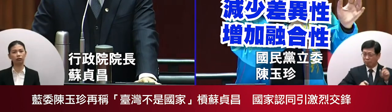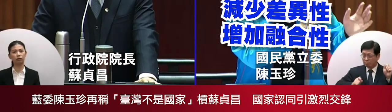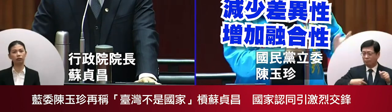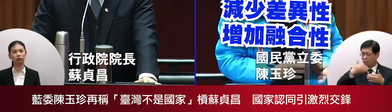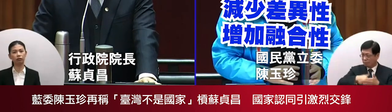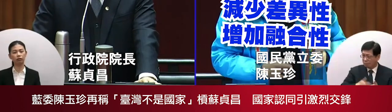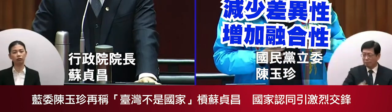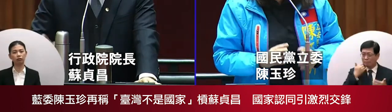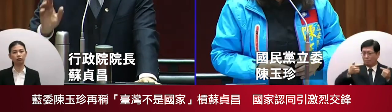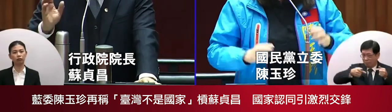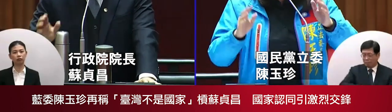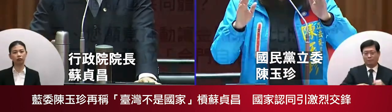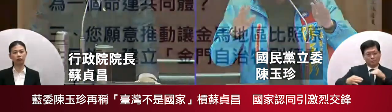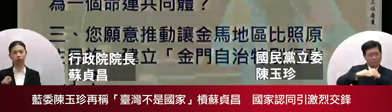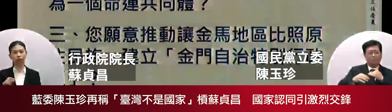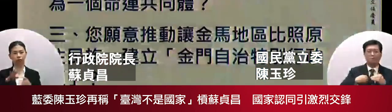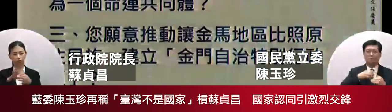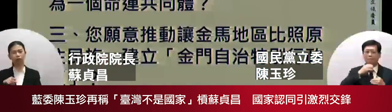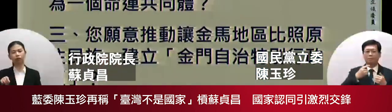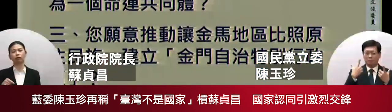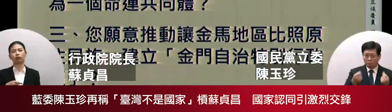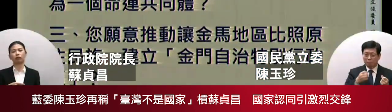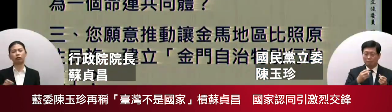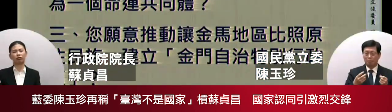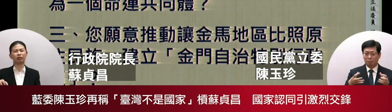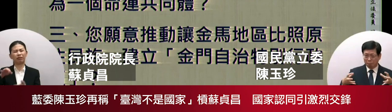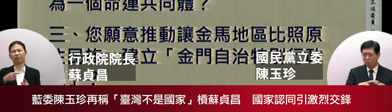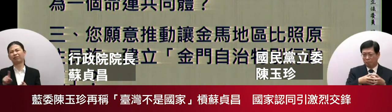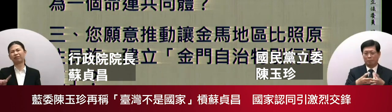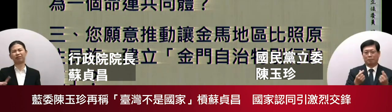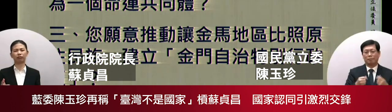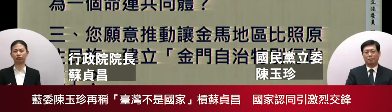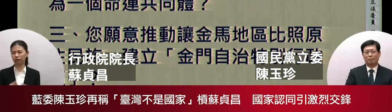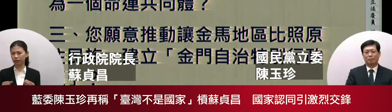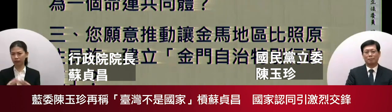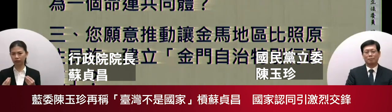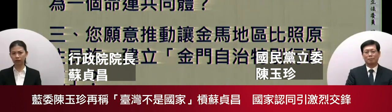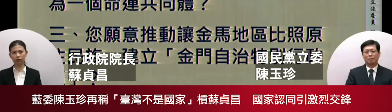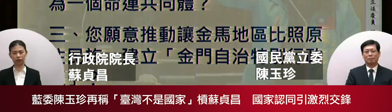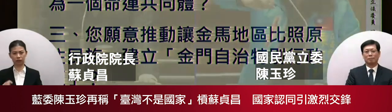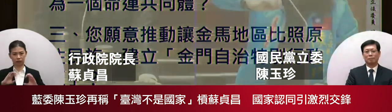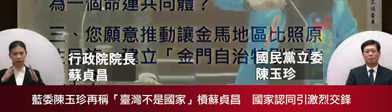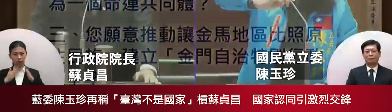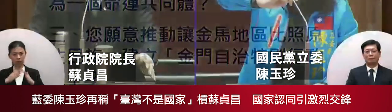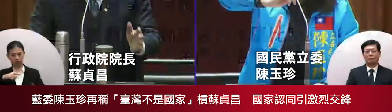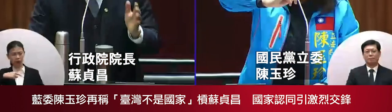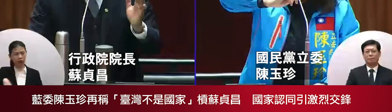性，增加融合性，这个是我们同在一条船上。 什么差异性？ 我们同 意国家一